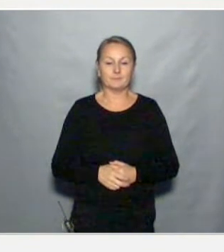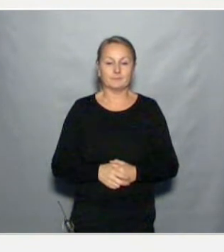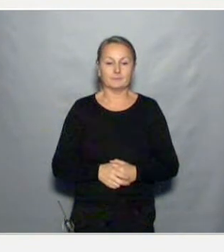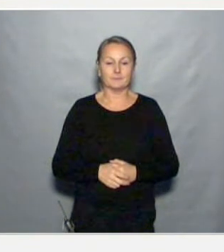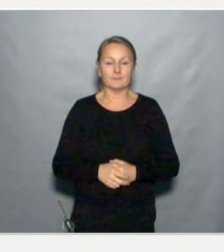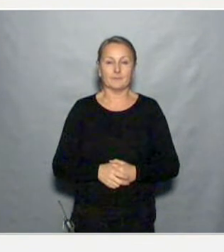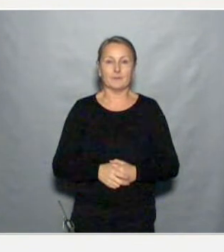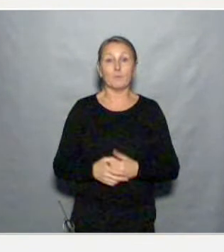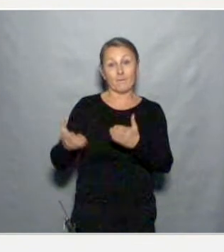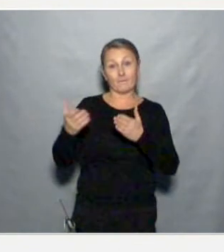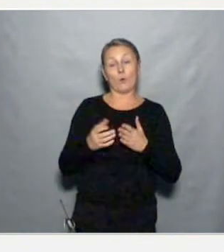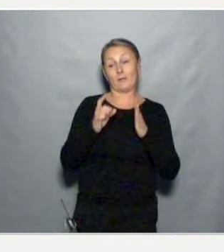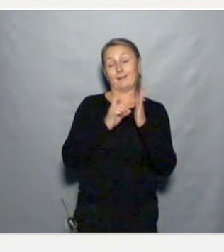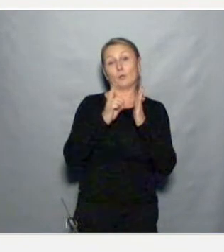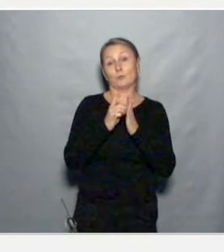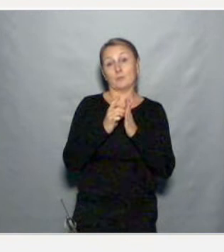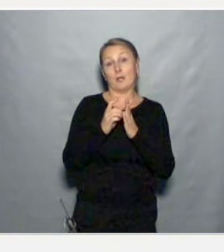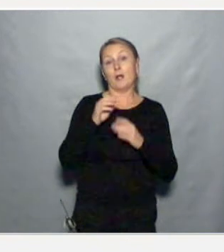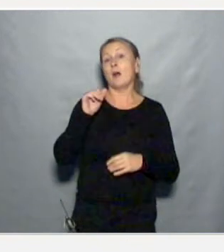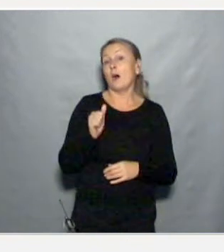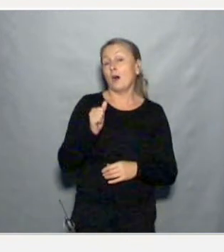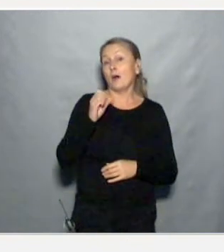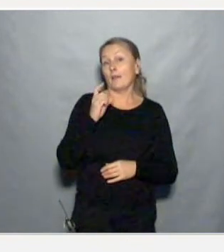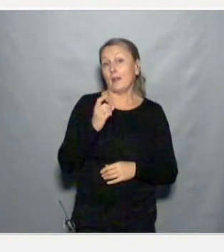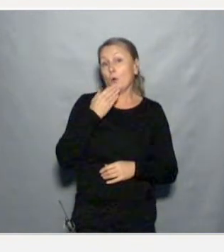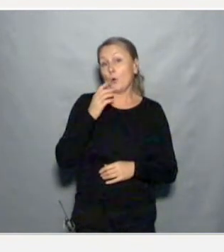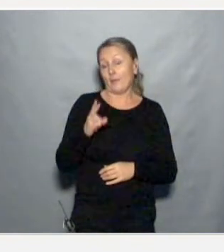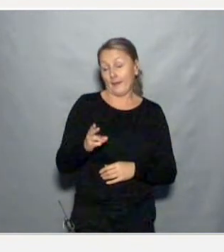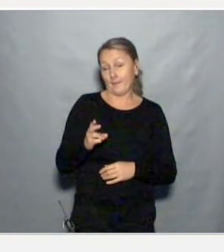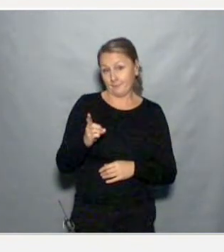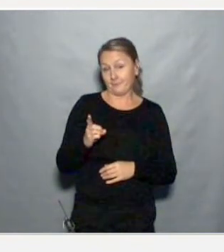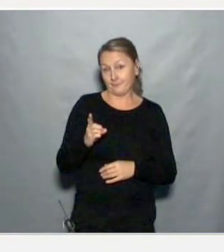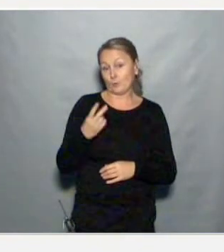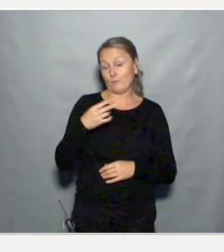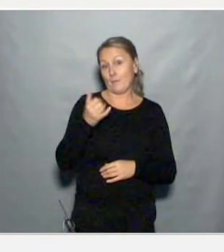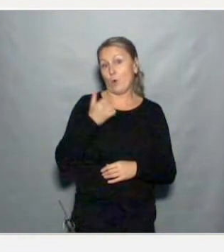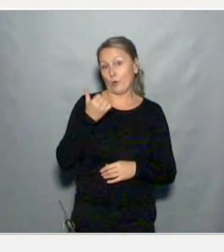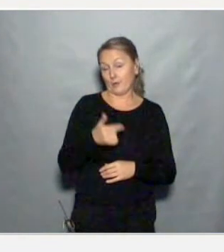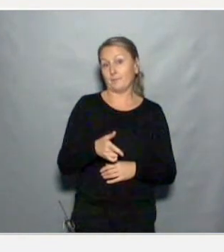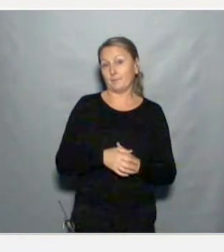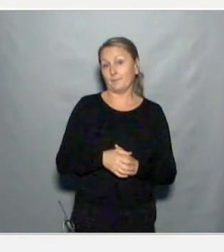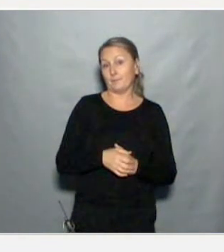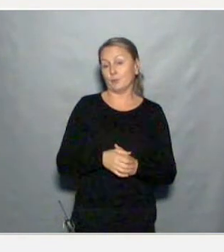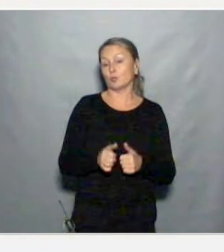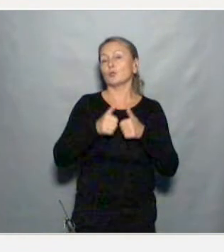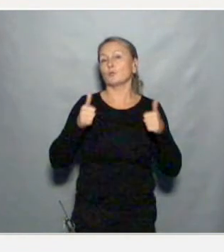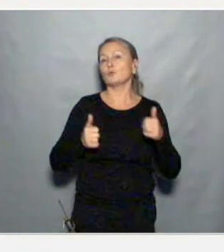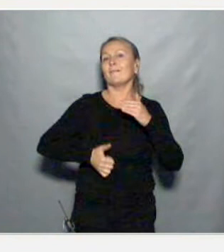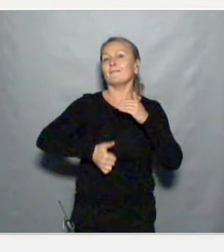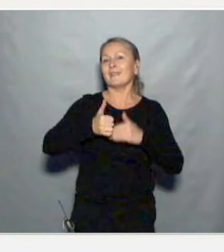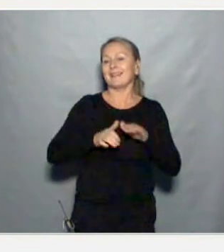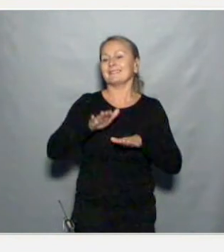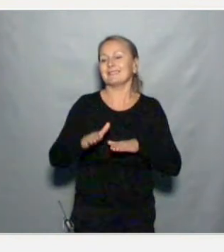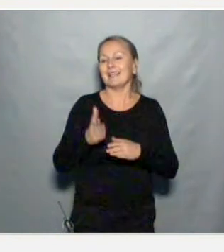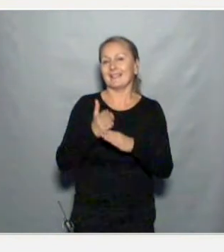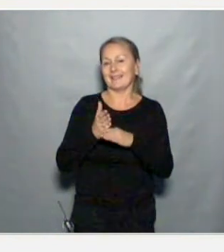När man får en diagnos ADHD, 25 år gammal, så kan det vara ett jättestort och viktigt steg i rätt riktning.